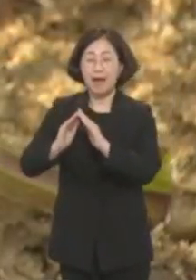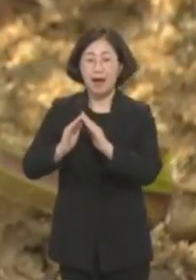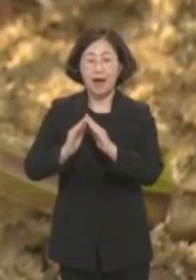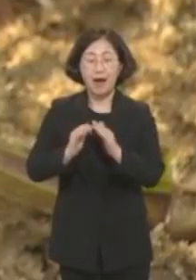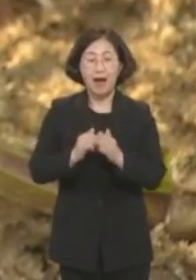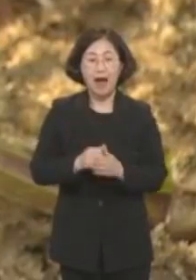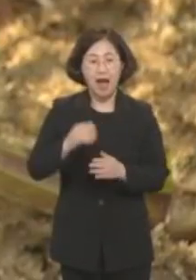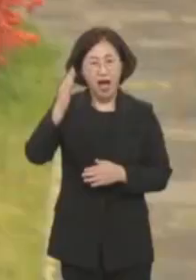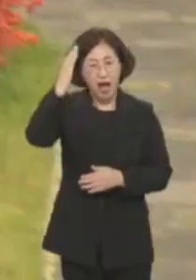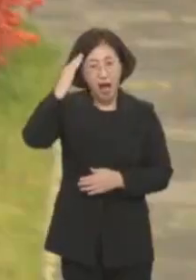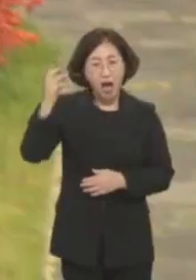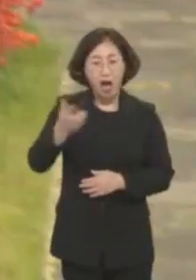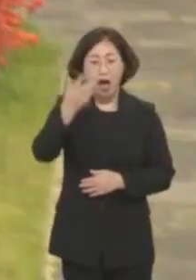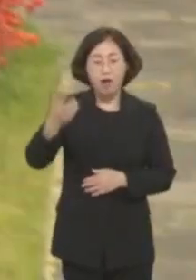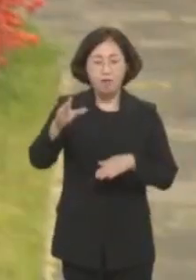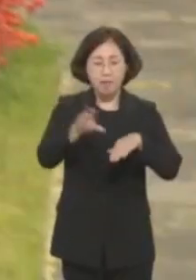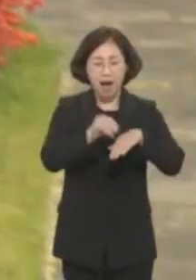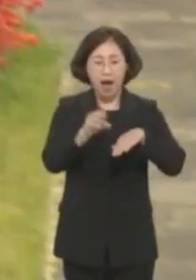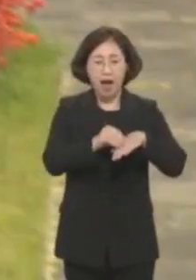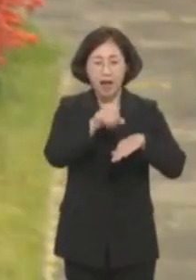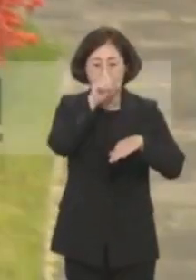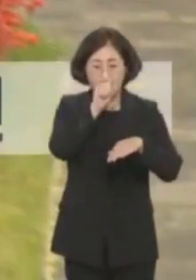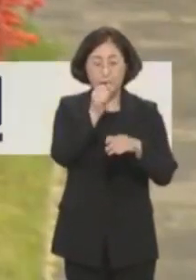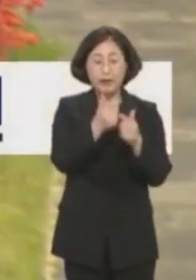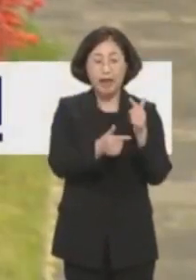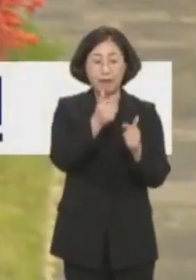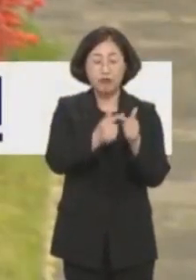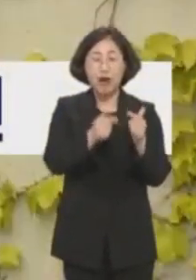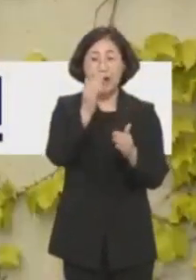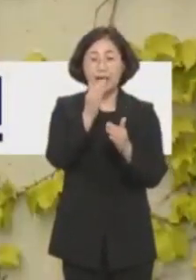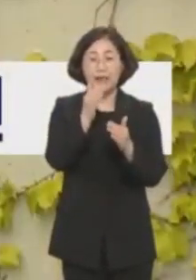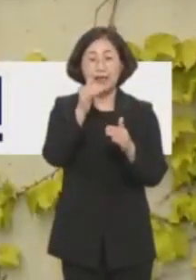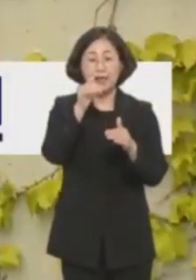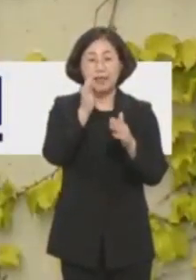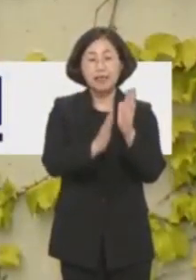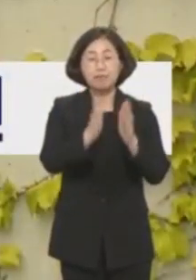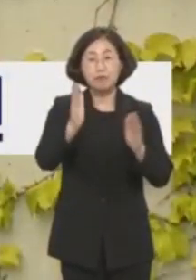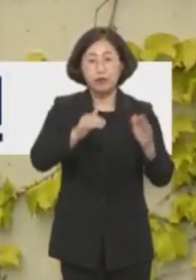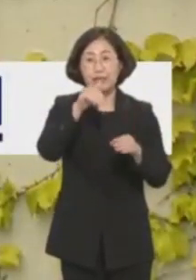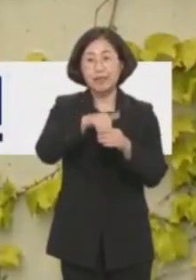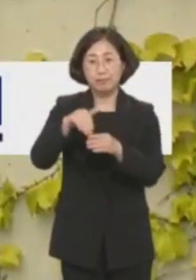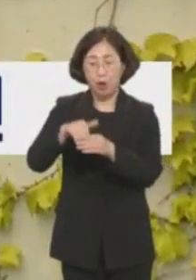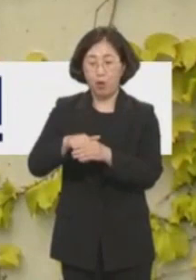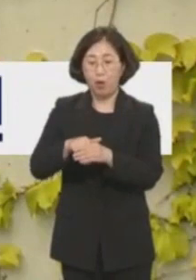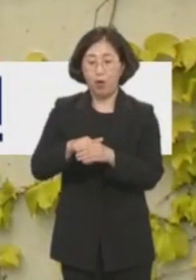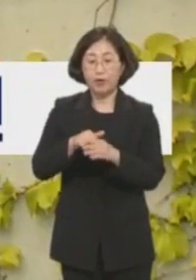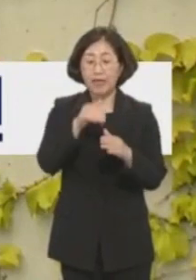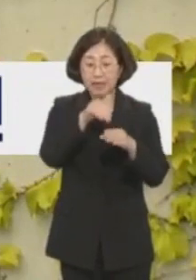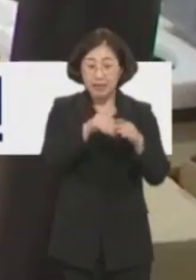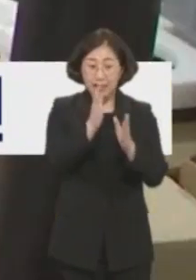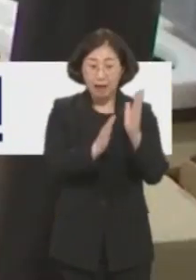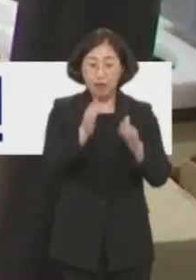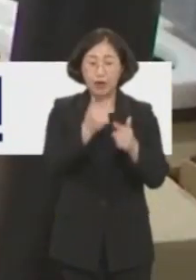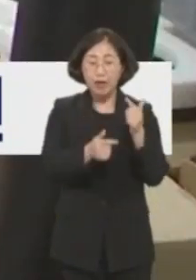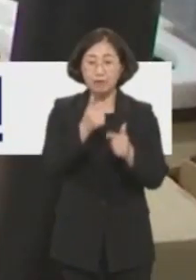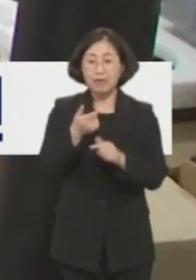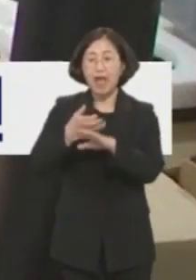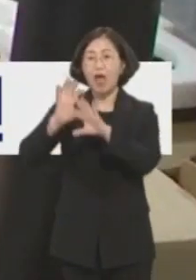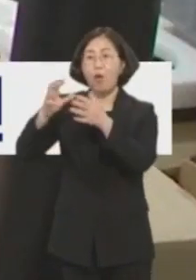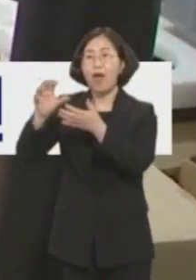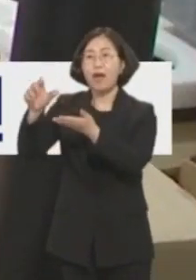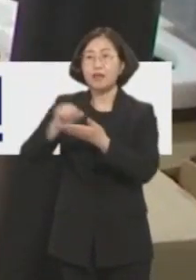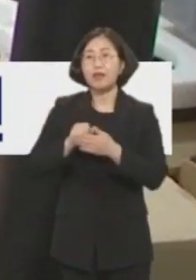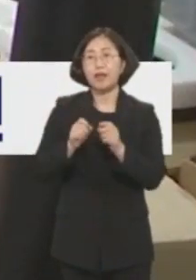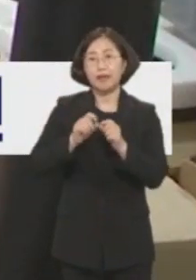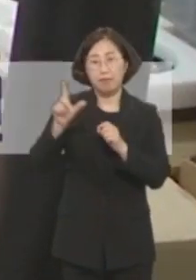핵심은 탄소 흡입에 우수한 나무나 식물을 심는 건데 그동안 외국산 품종이 대다수였습니다. 국내